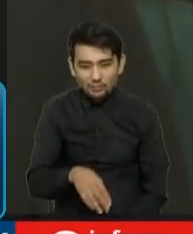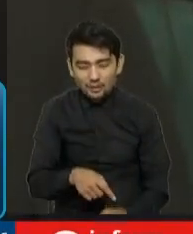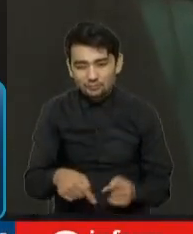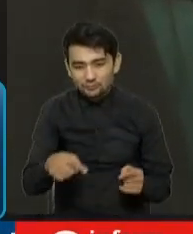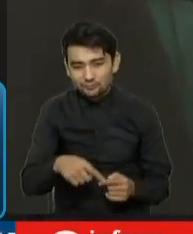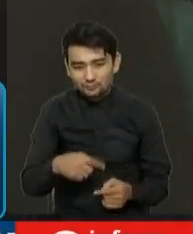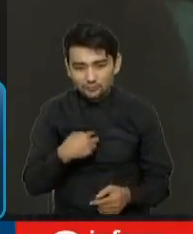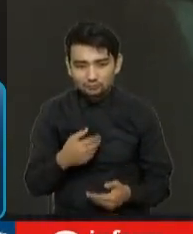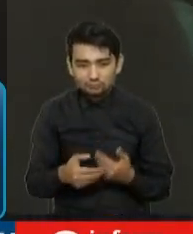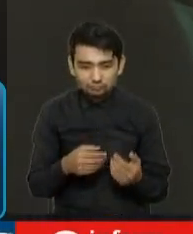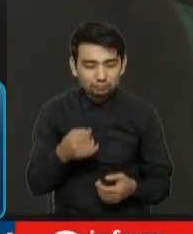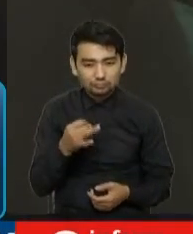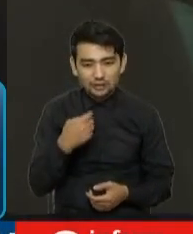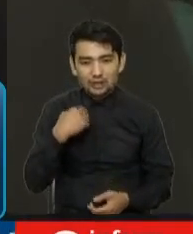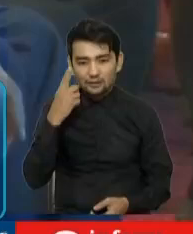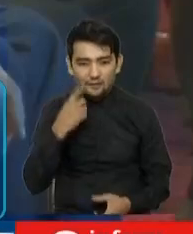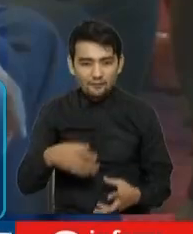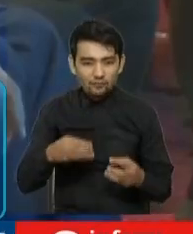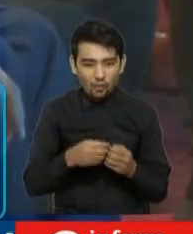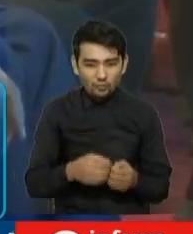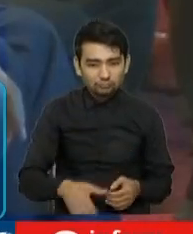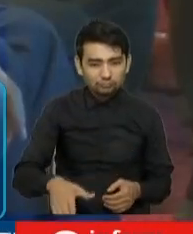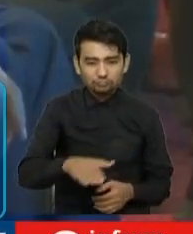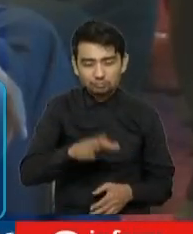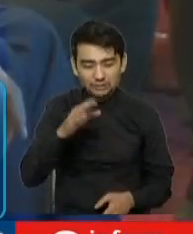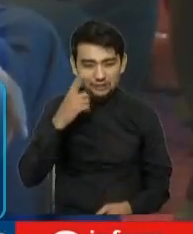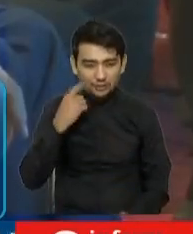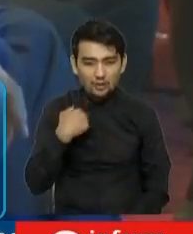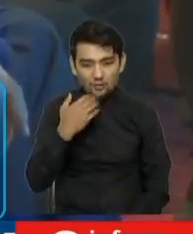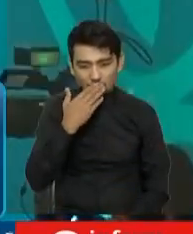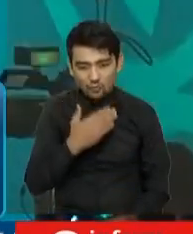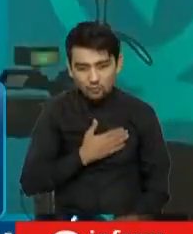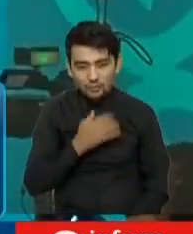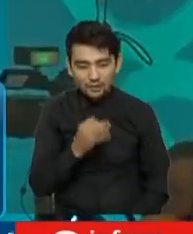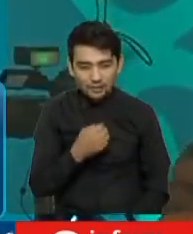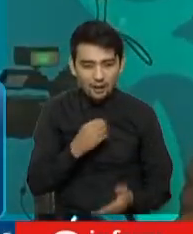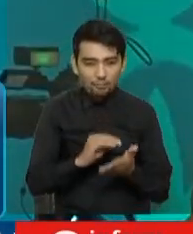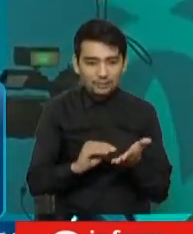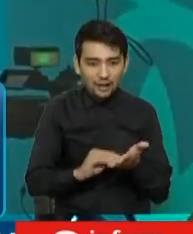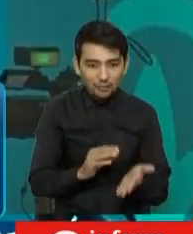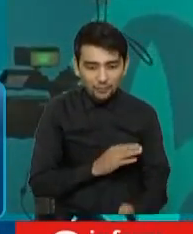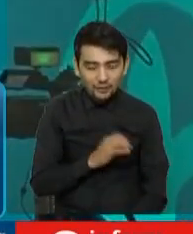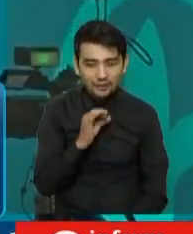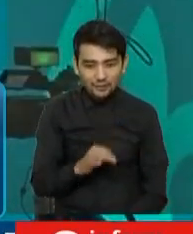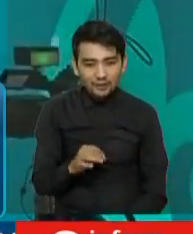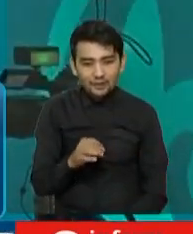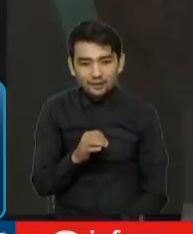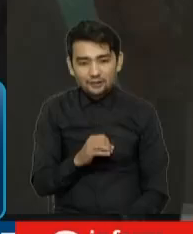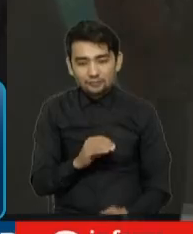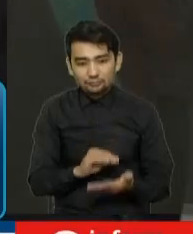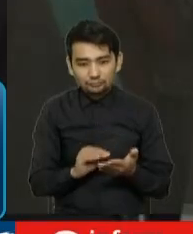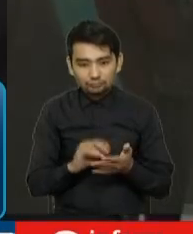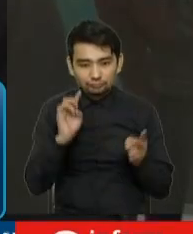пройдено пешком. Я знаю хорошо наш край, люблю его, об этом писал. И это оказалось